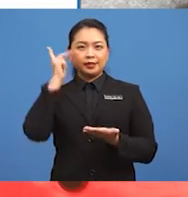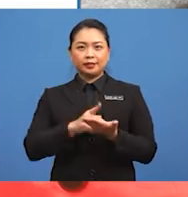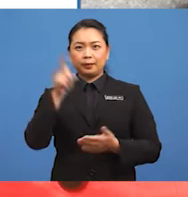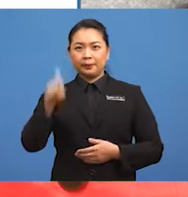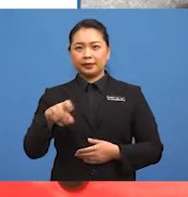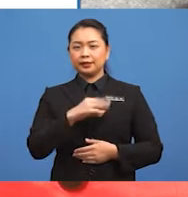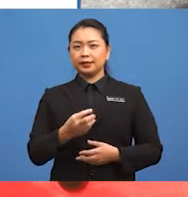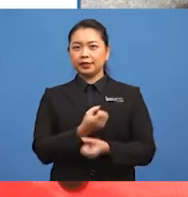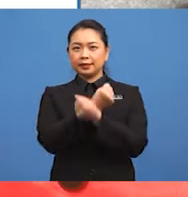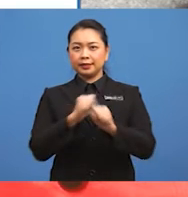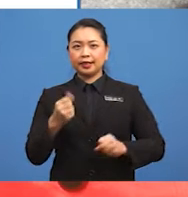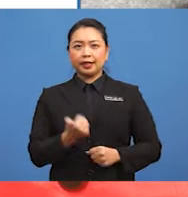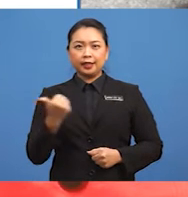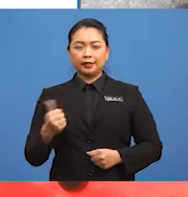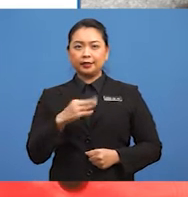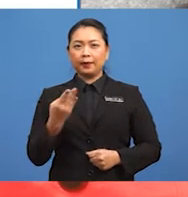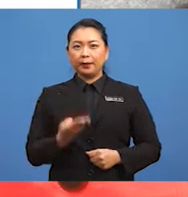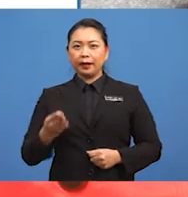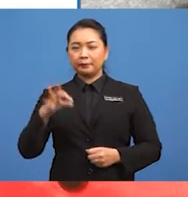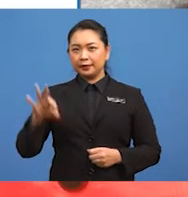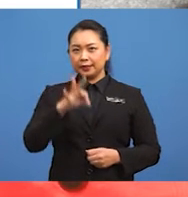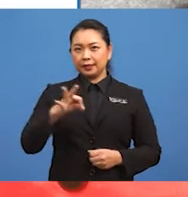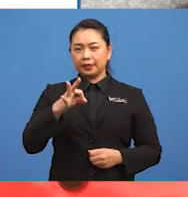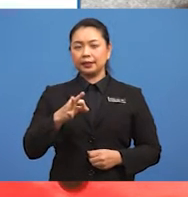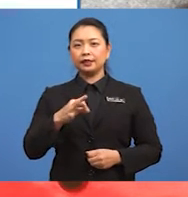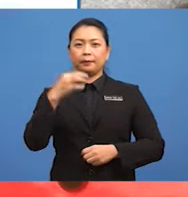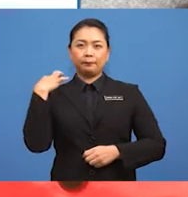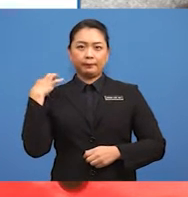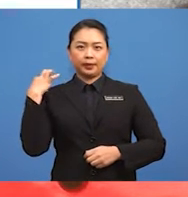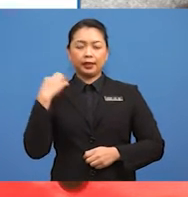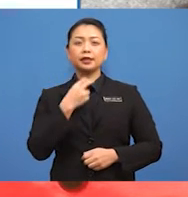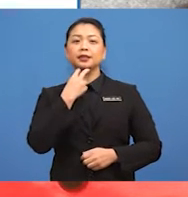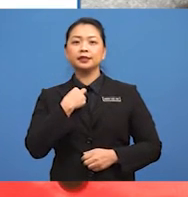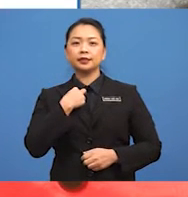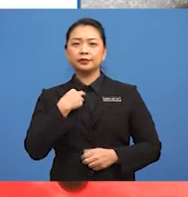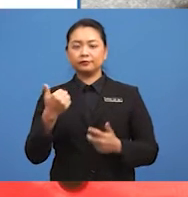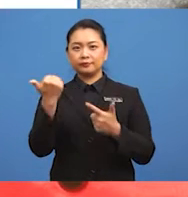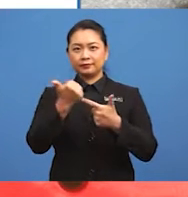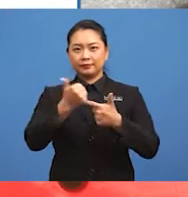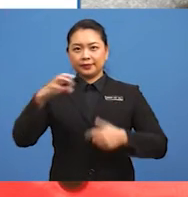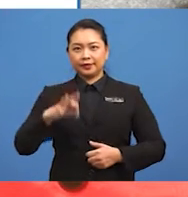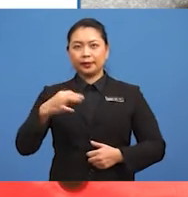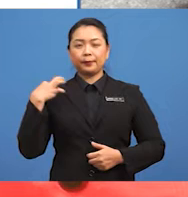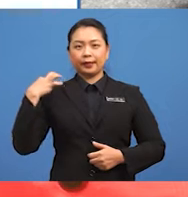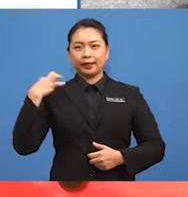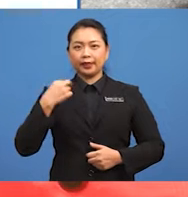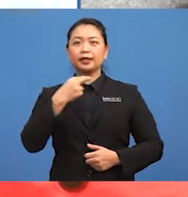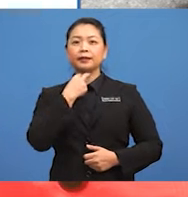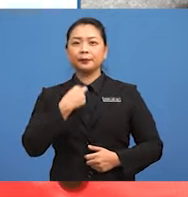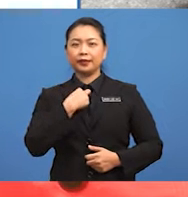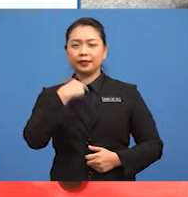dan menyediakan alatan serta bahan menjahit pakaian hamil dan yang kedua, menjahit pakaian hamil.